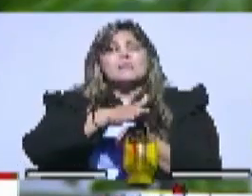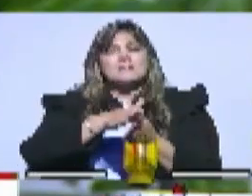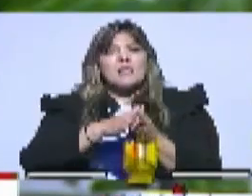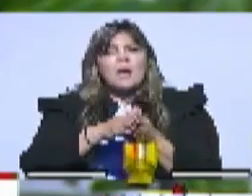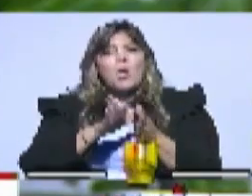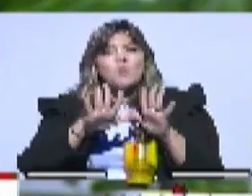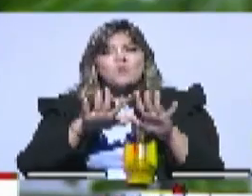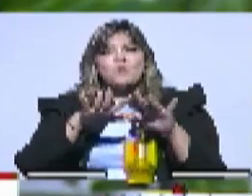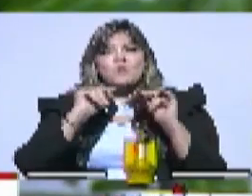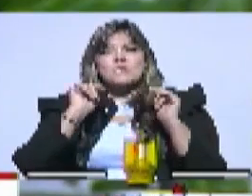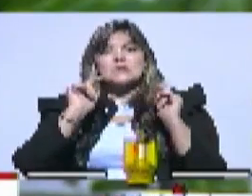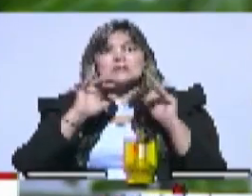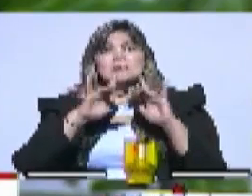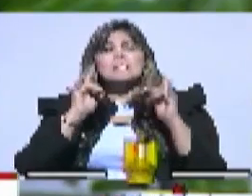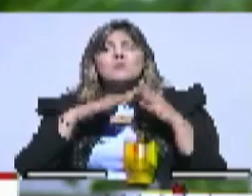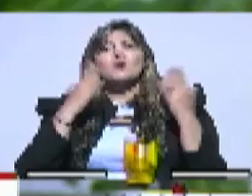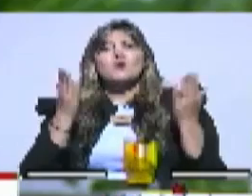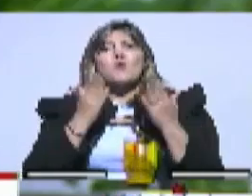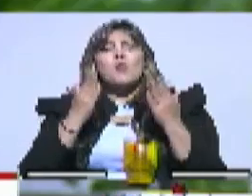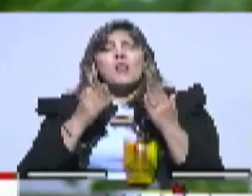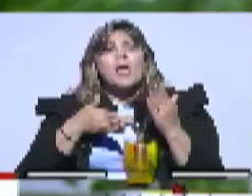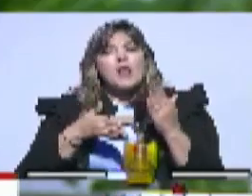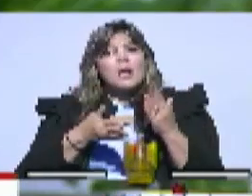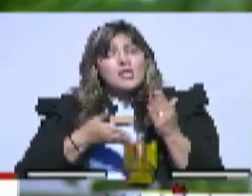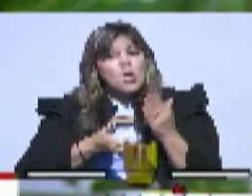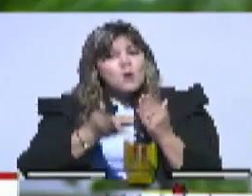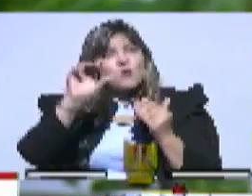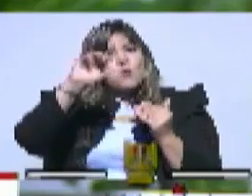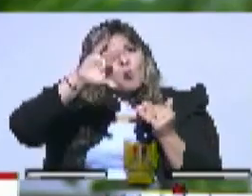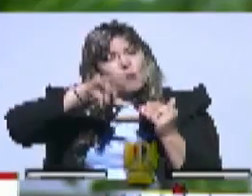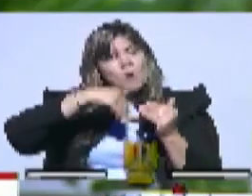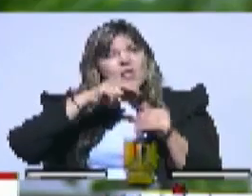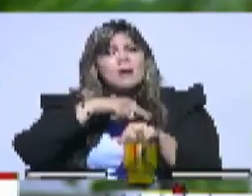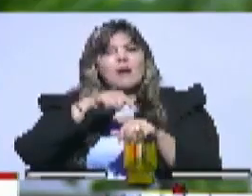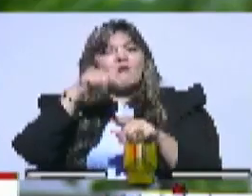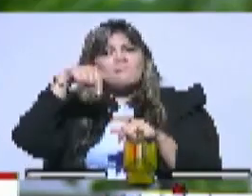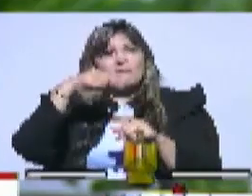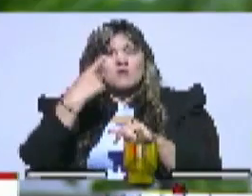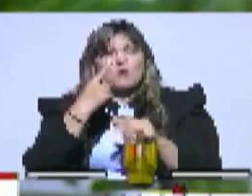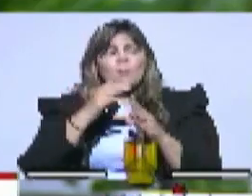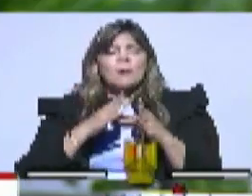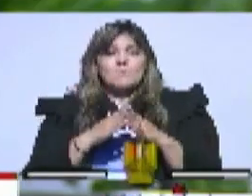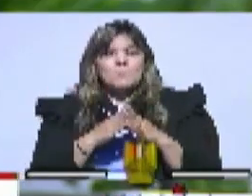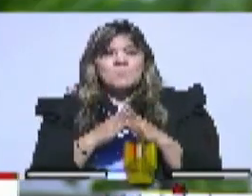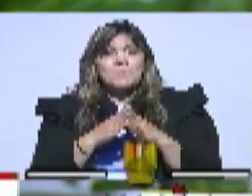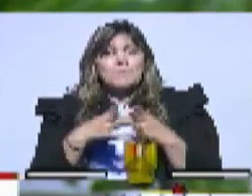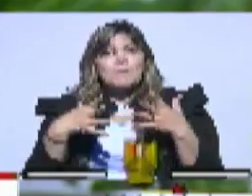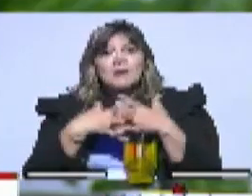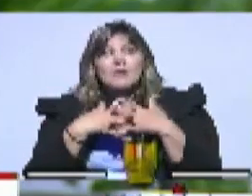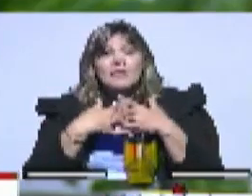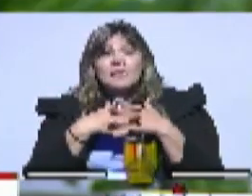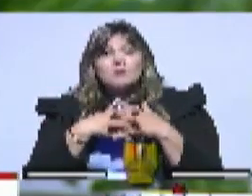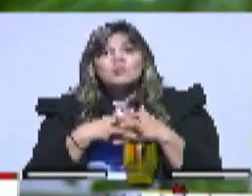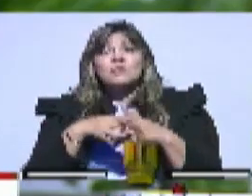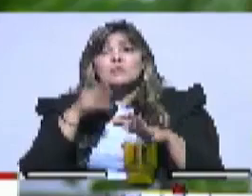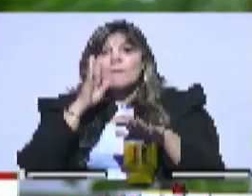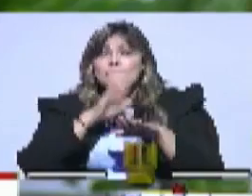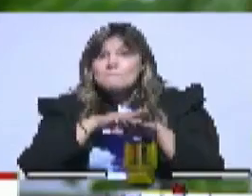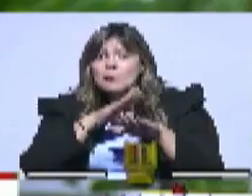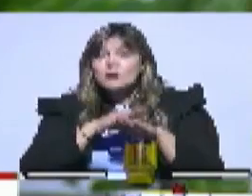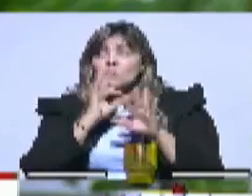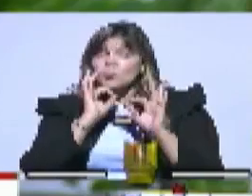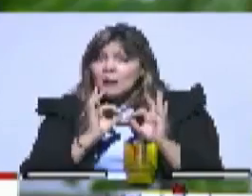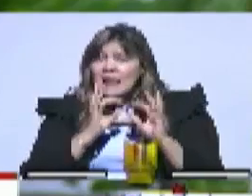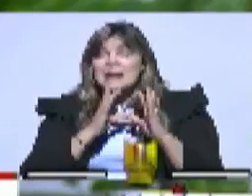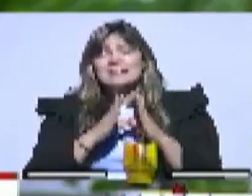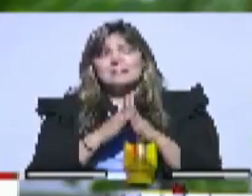ارتباطاته ويعود في نفس اليوم. المشاركة الوجدانية والإنسانية في هذا الحدث مطلوبة من مصر